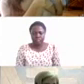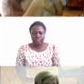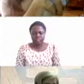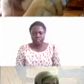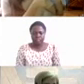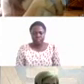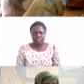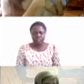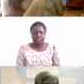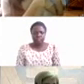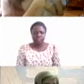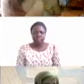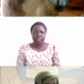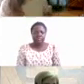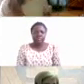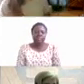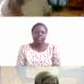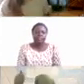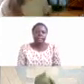Vous attendez?